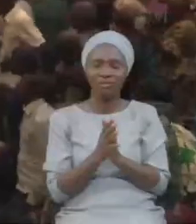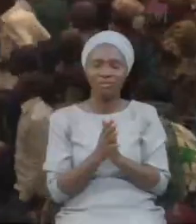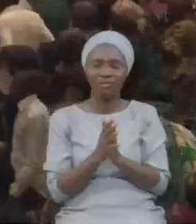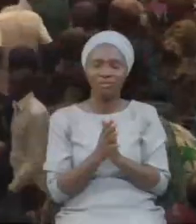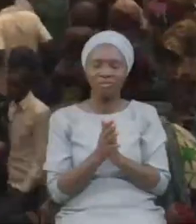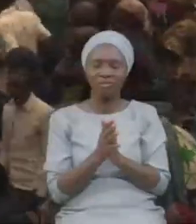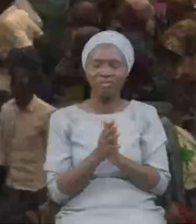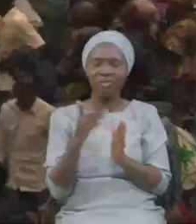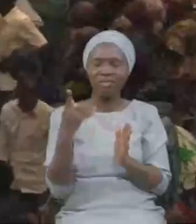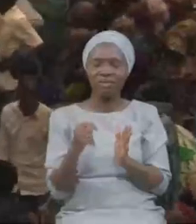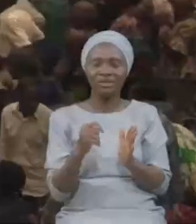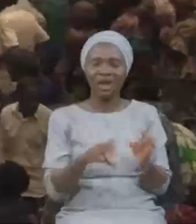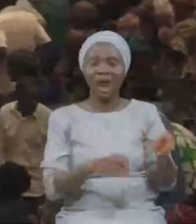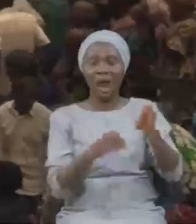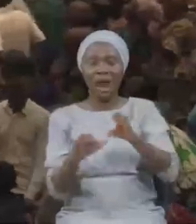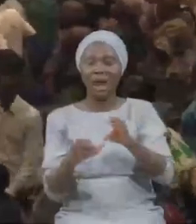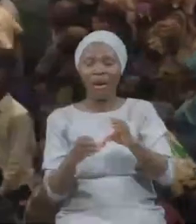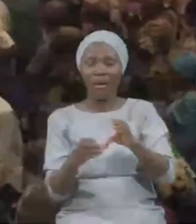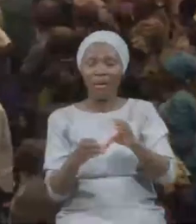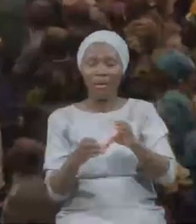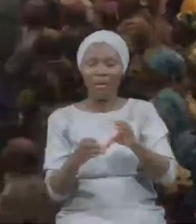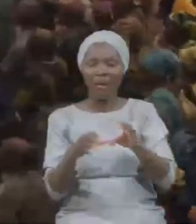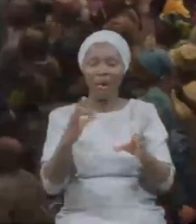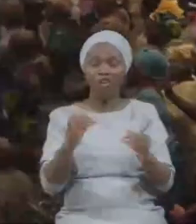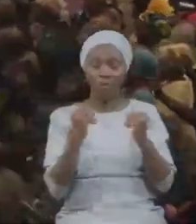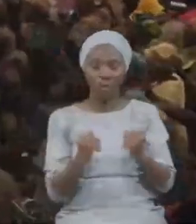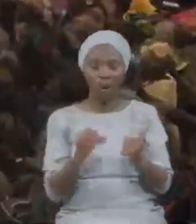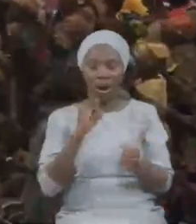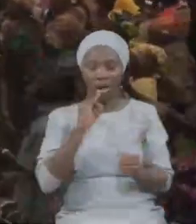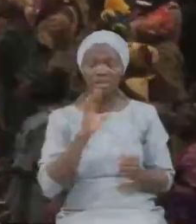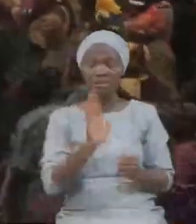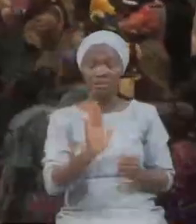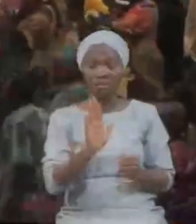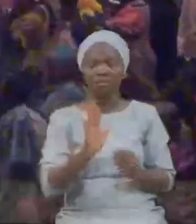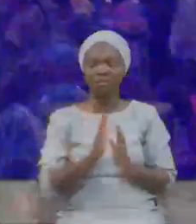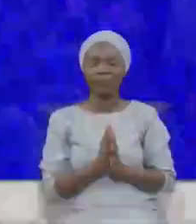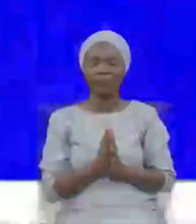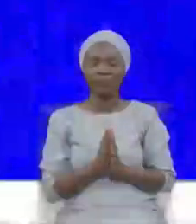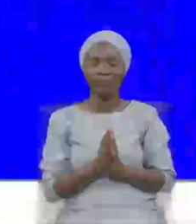Il y a l'effusion, c'est pour vous. C'est pour vous.